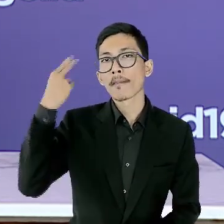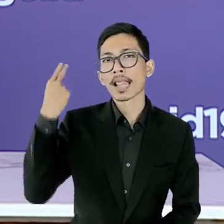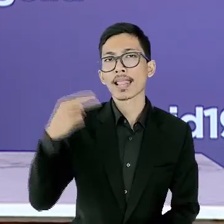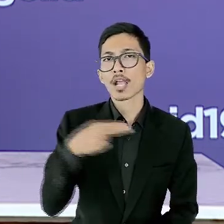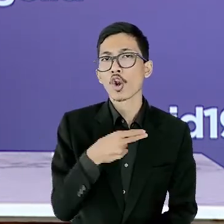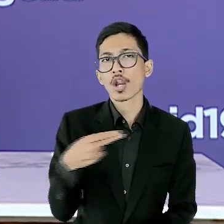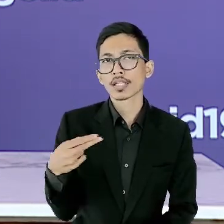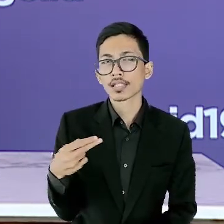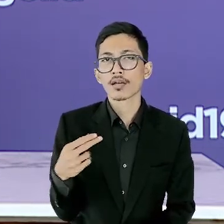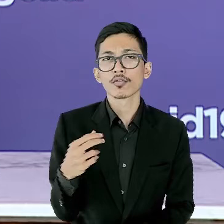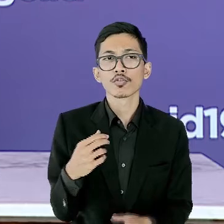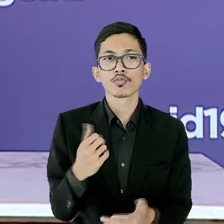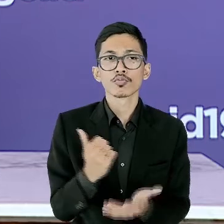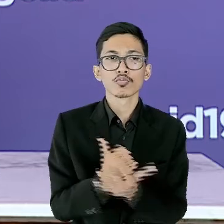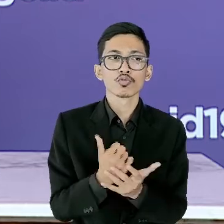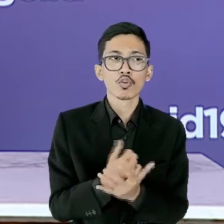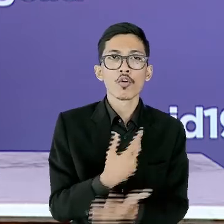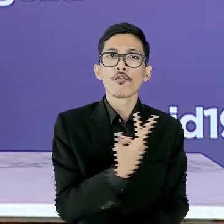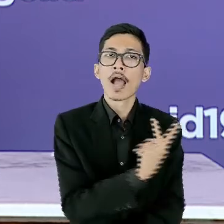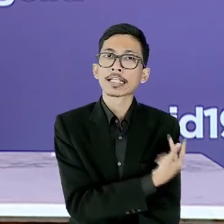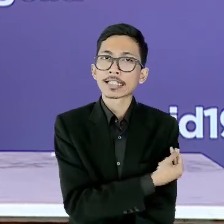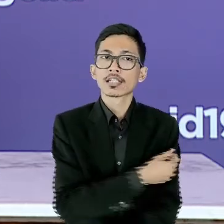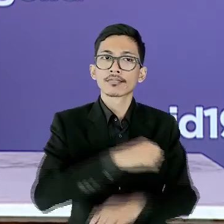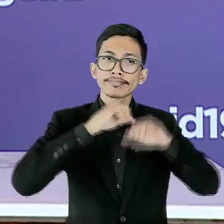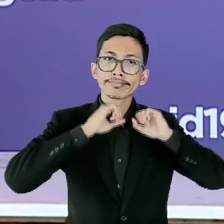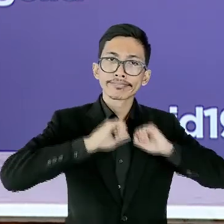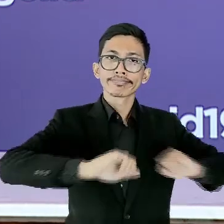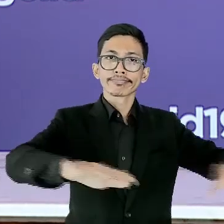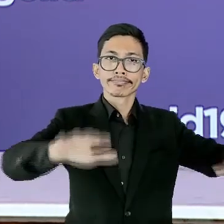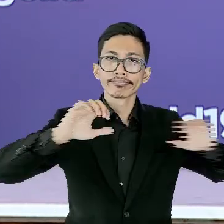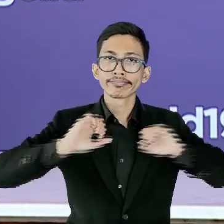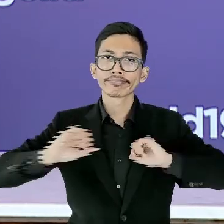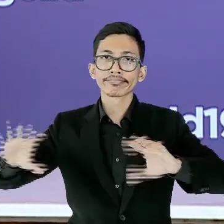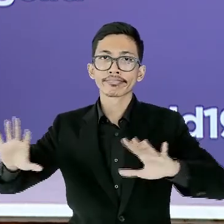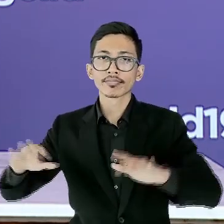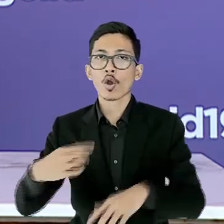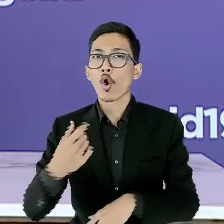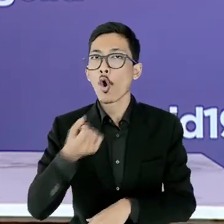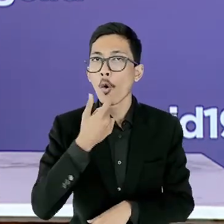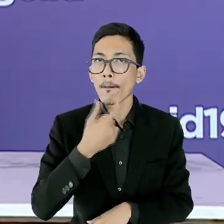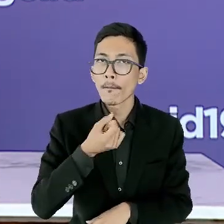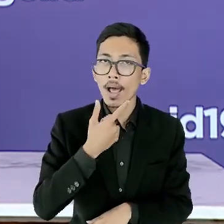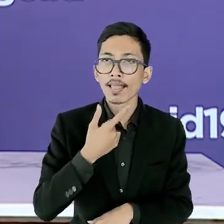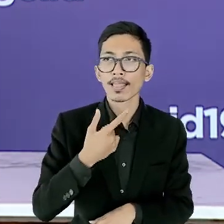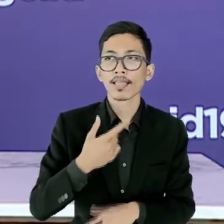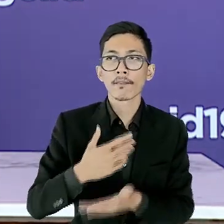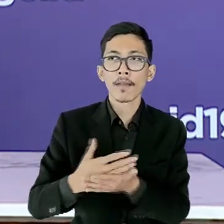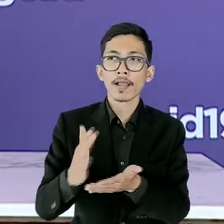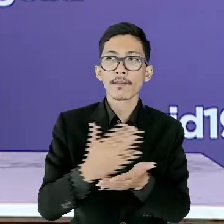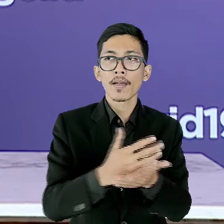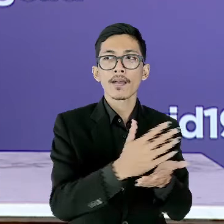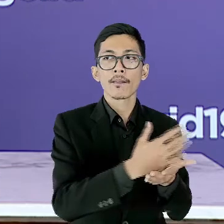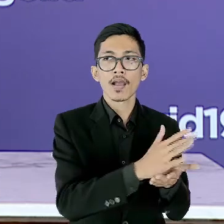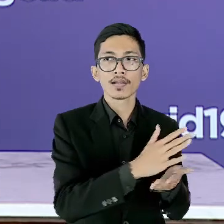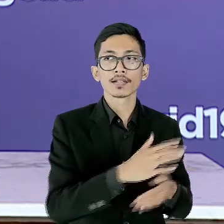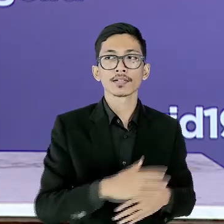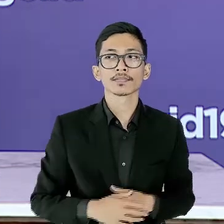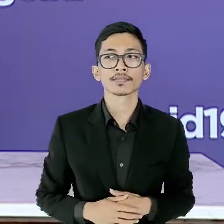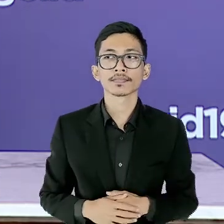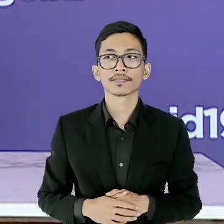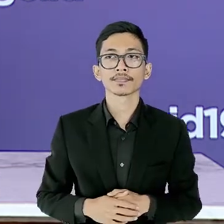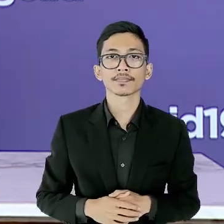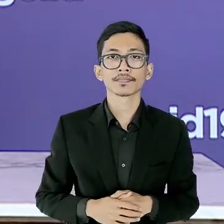meningkatkan aksesabilitas vaksin dan obat kepada seluruh lapisan masyarakat dan membuka peluang bagi peneliti